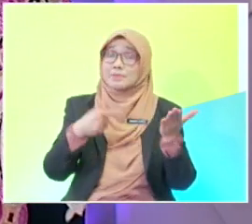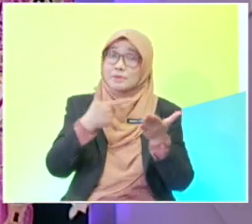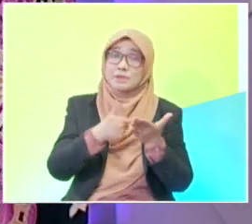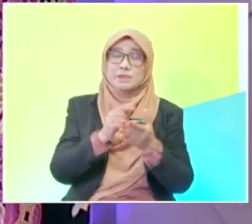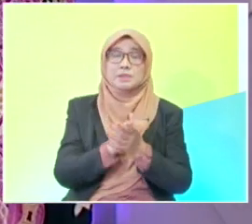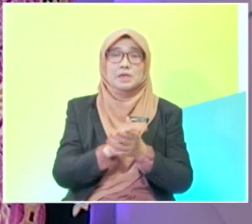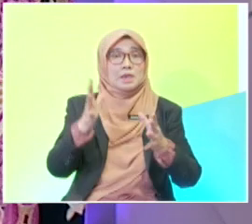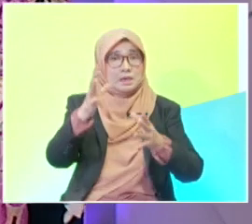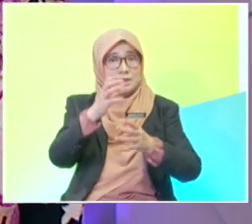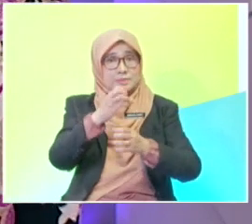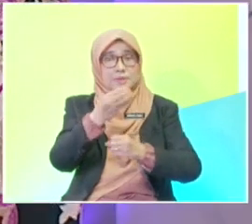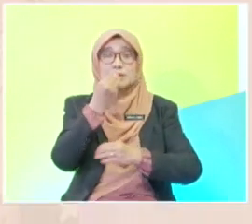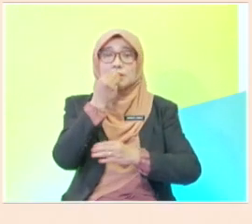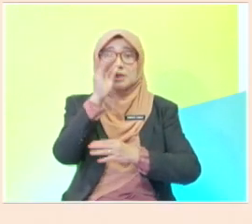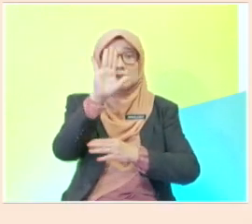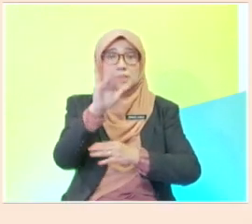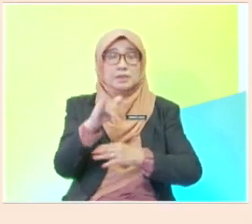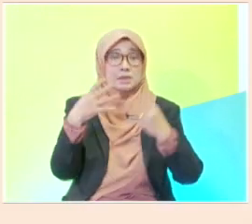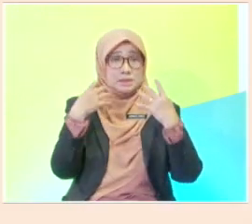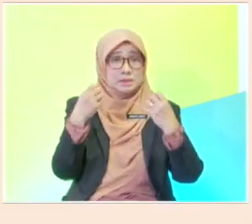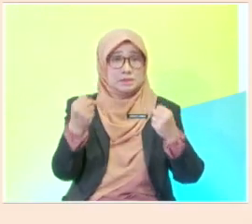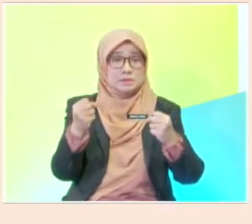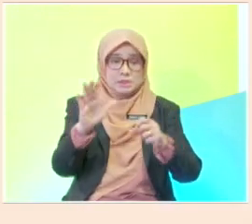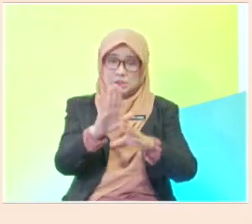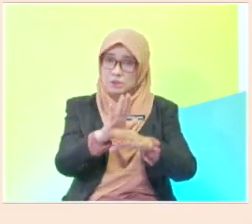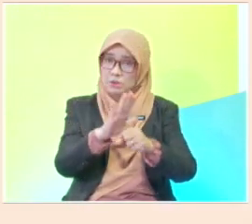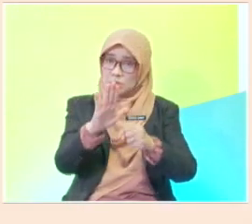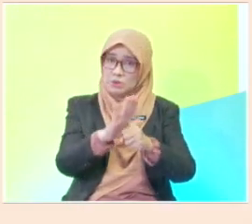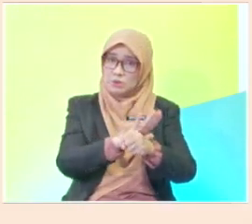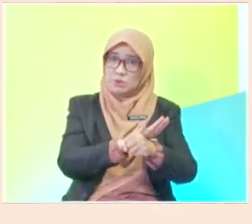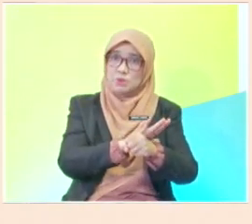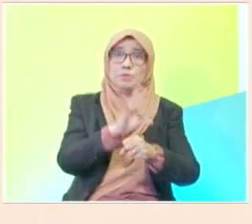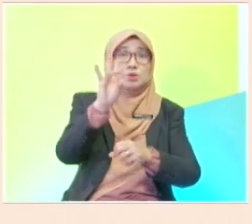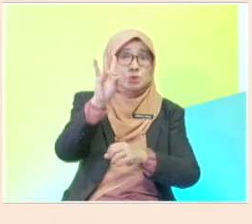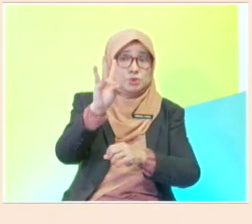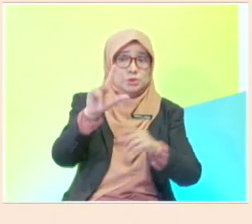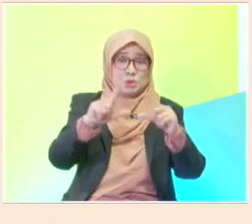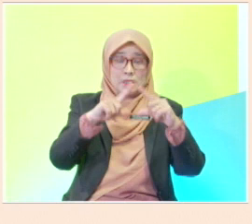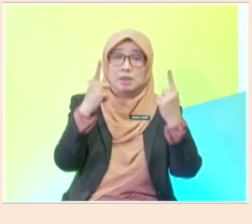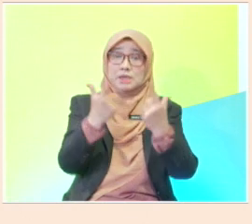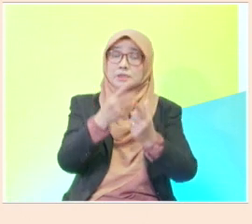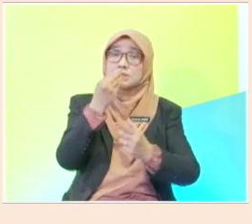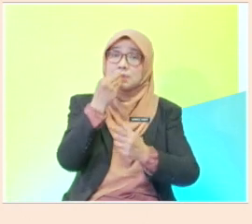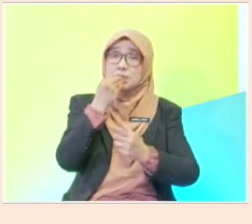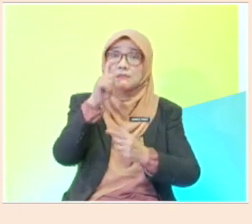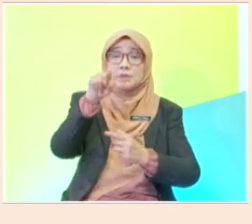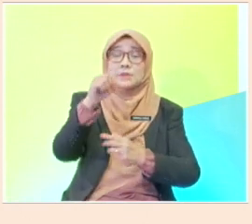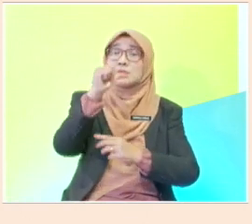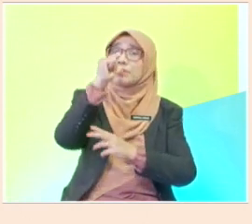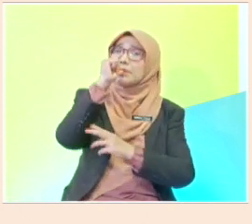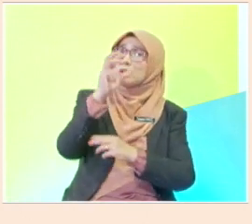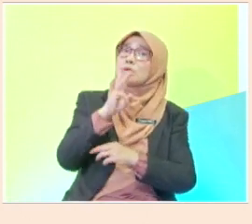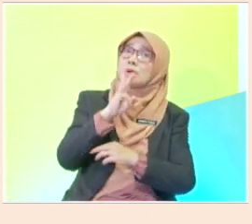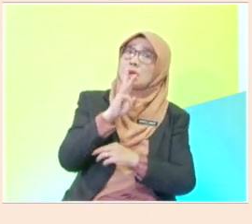keimunan? Ambillah pemakanan yang sihat. Okey, cukupkan 7 kelas makanan. Okey, dan pengambilan air yang mencukupi juga